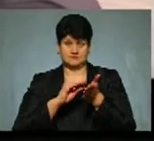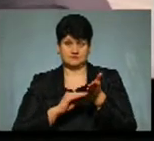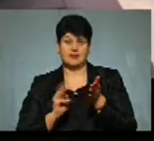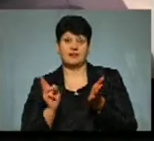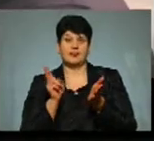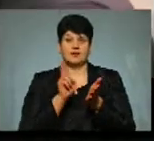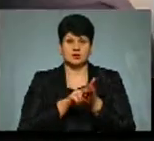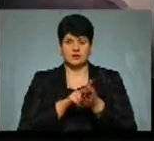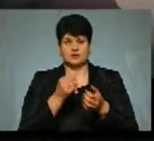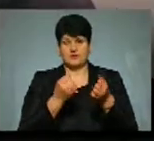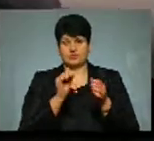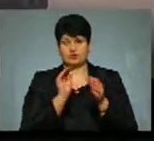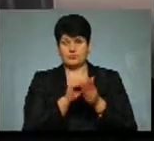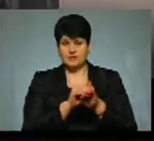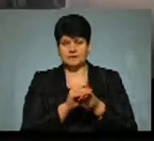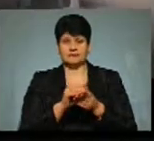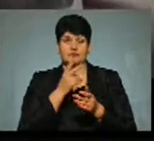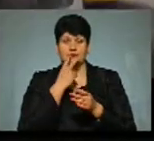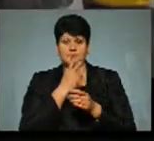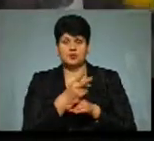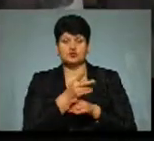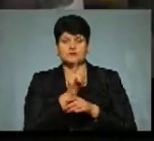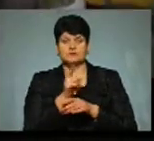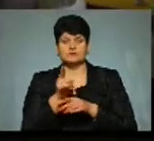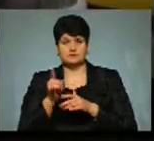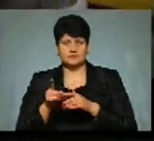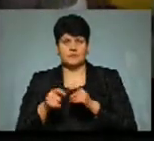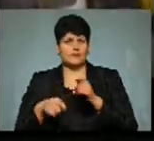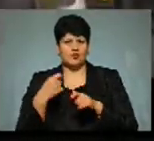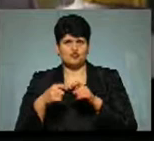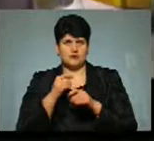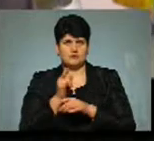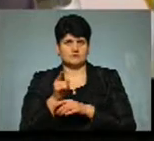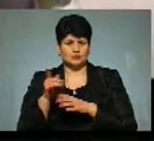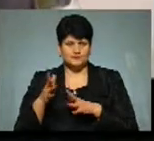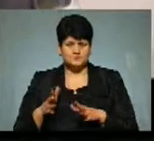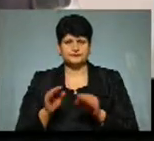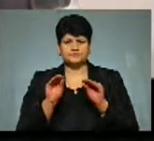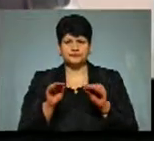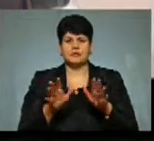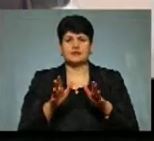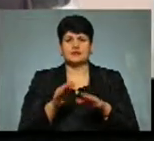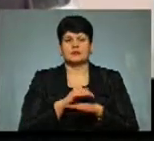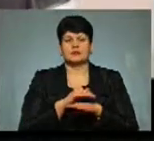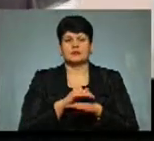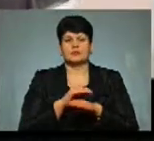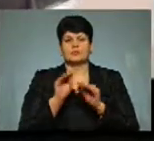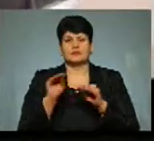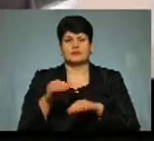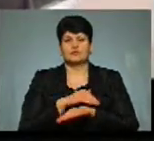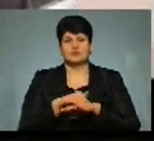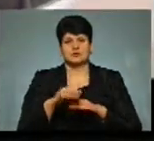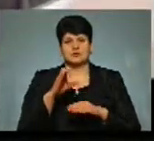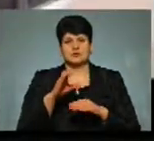можете побачити, припаркований ряд автомобілів, які припарковані з порушенням, а саме вони припарковані на смузі для руху